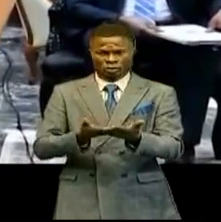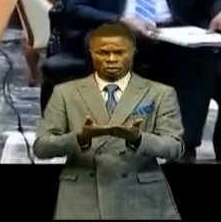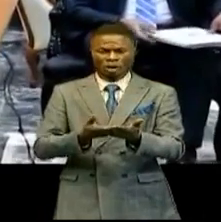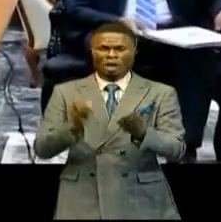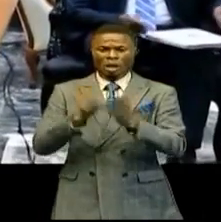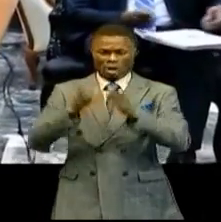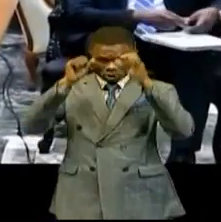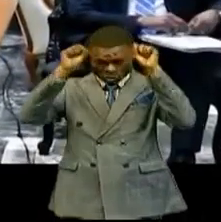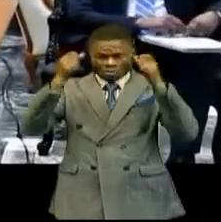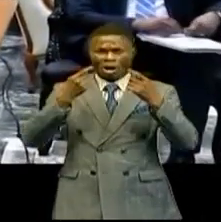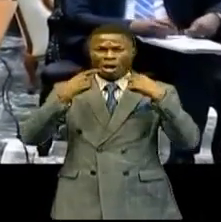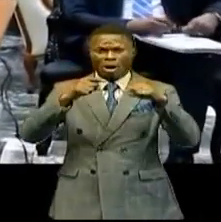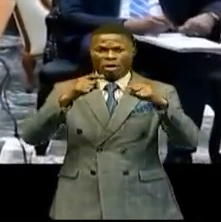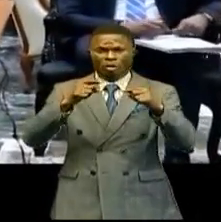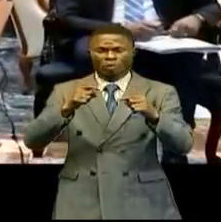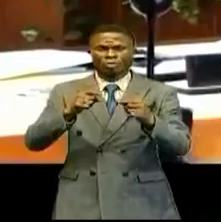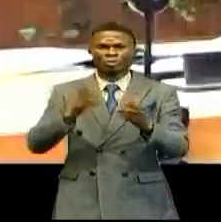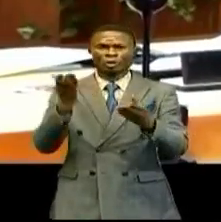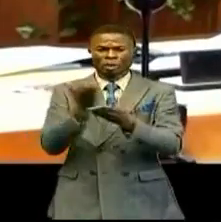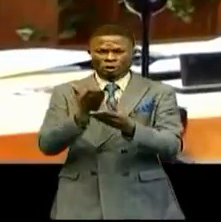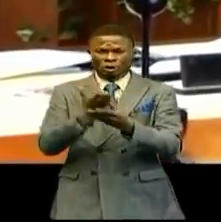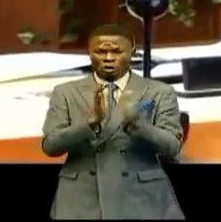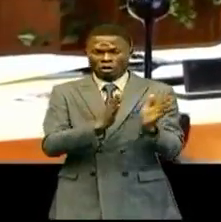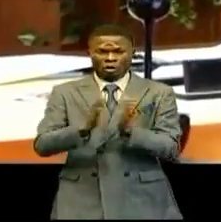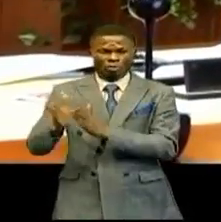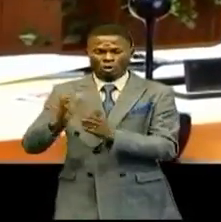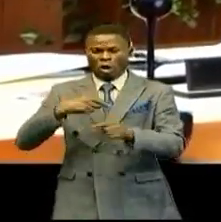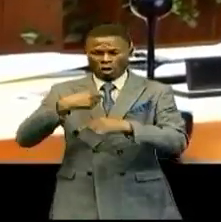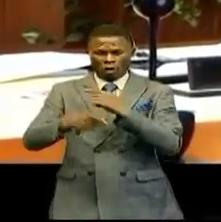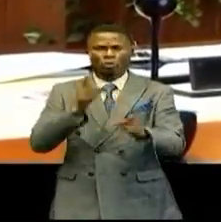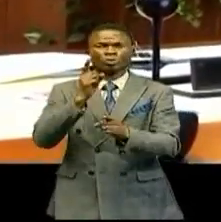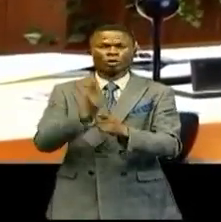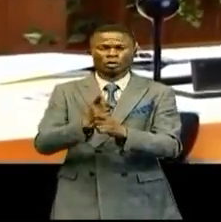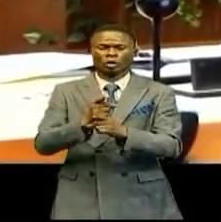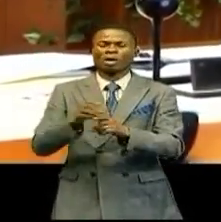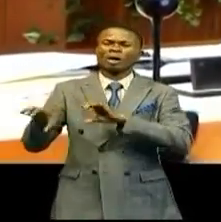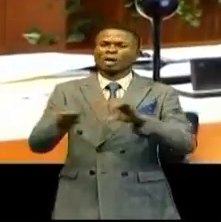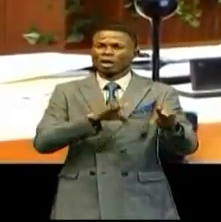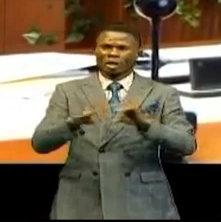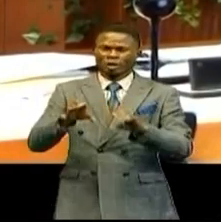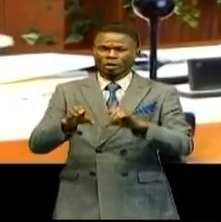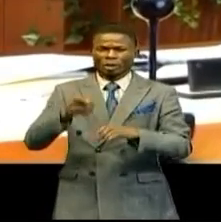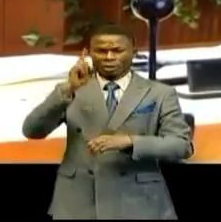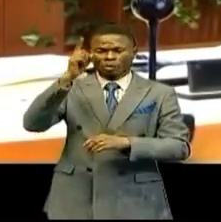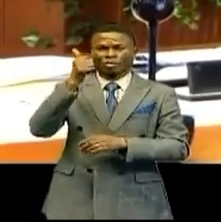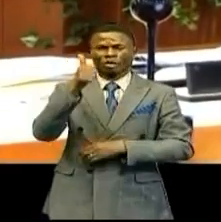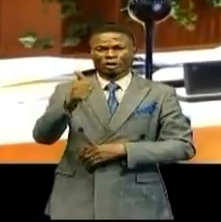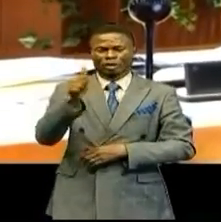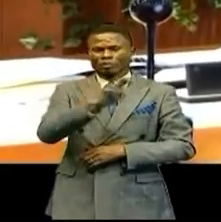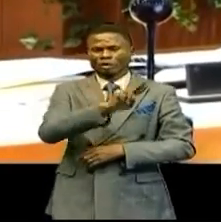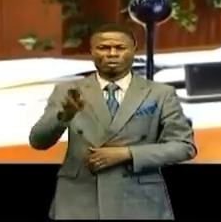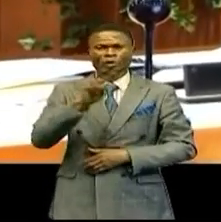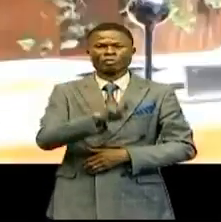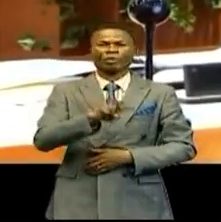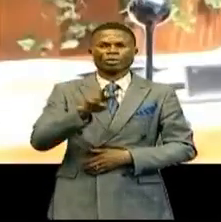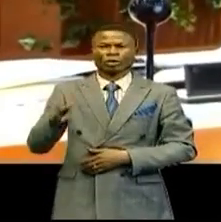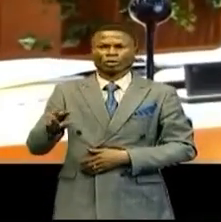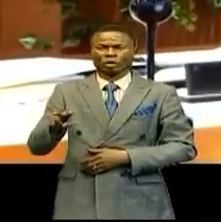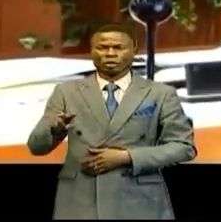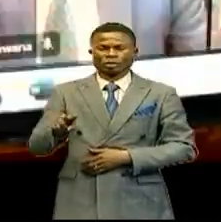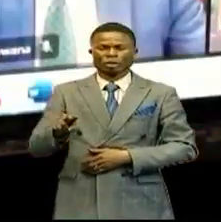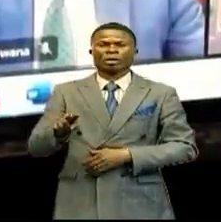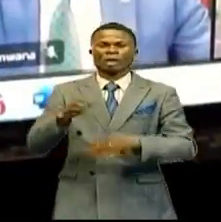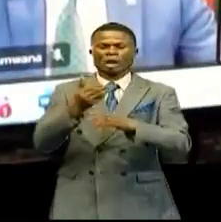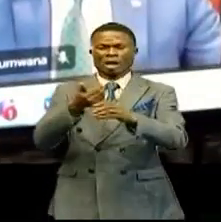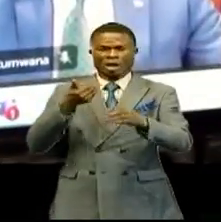rappelé que la feuille de route prévoit le démarrage effectif des activités au 1er janvier 2022, avec comme